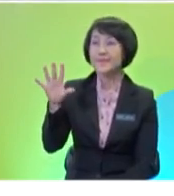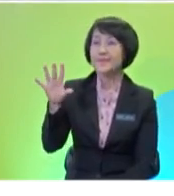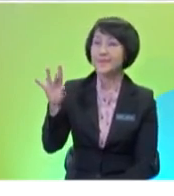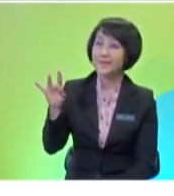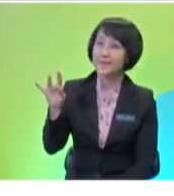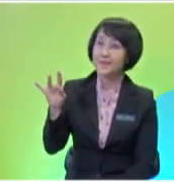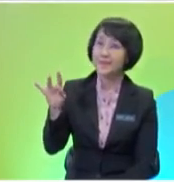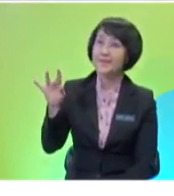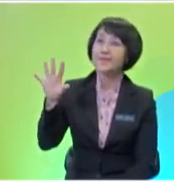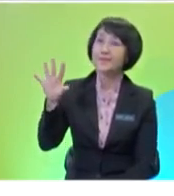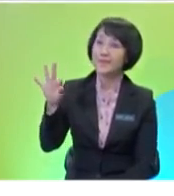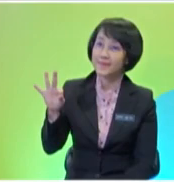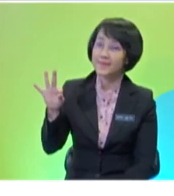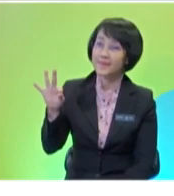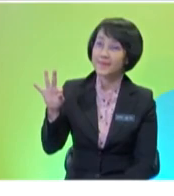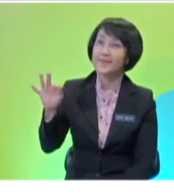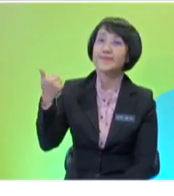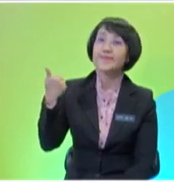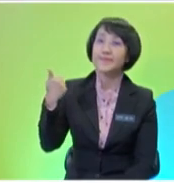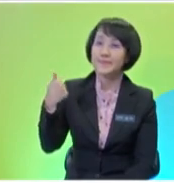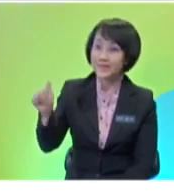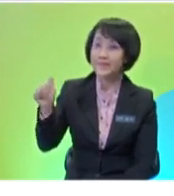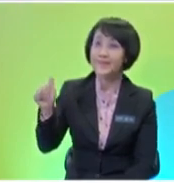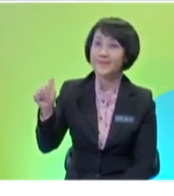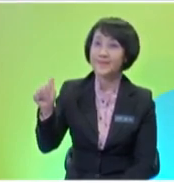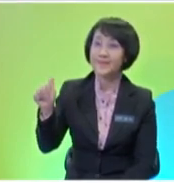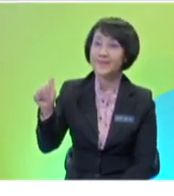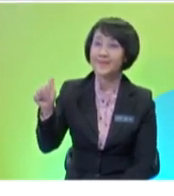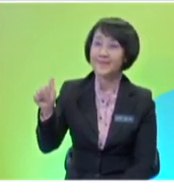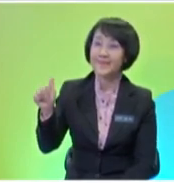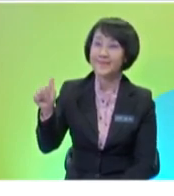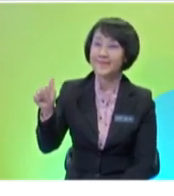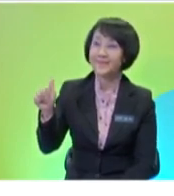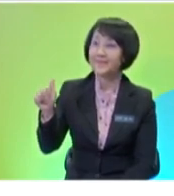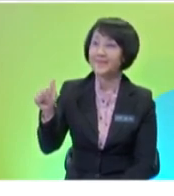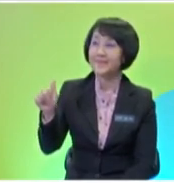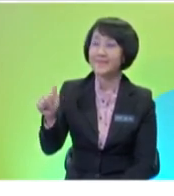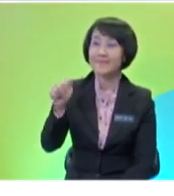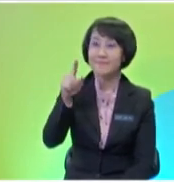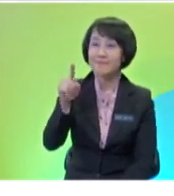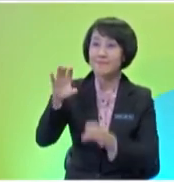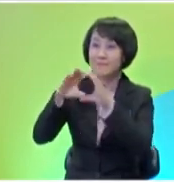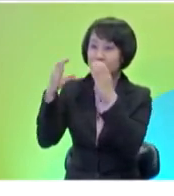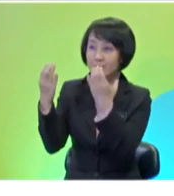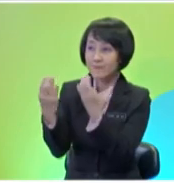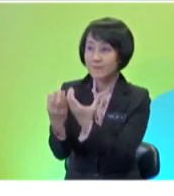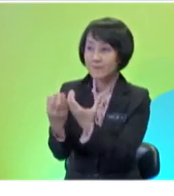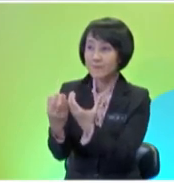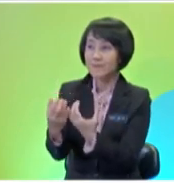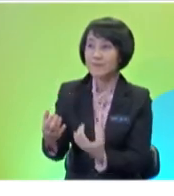8 9 10 Oke dah jadi satu kumpulan kumpulan